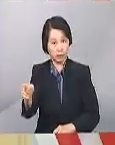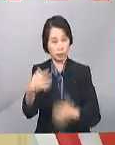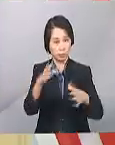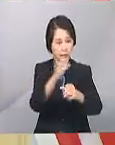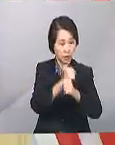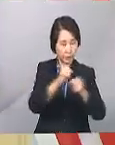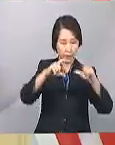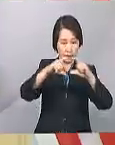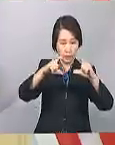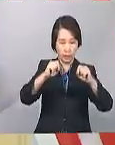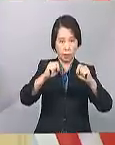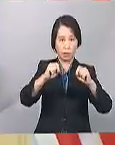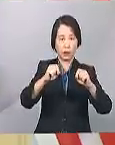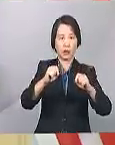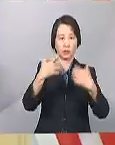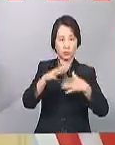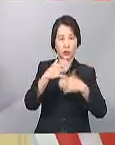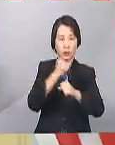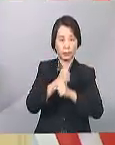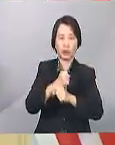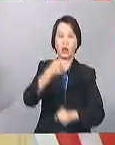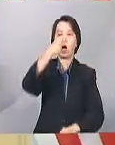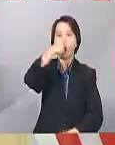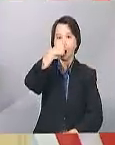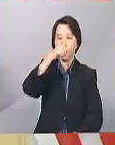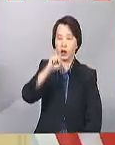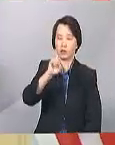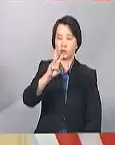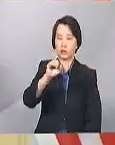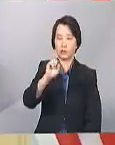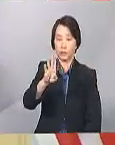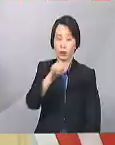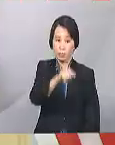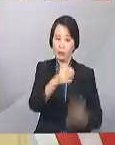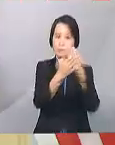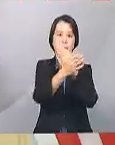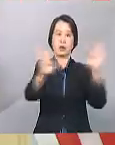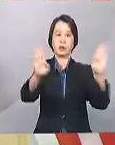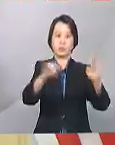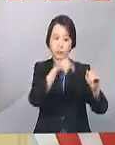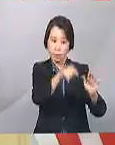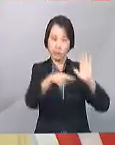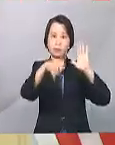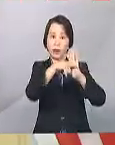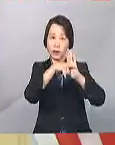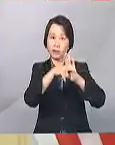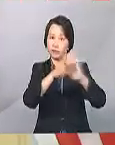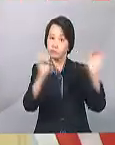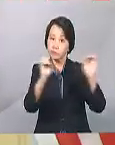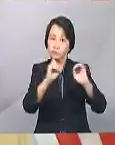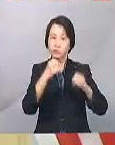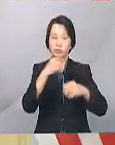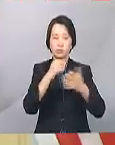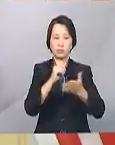setelah mendapat surat yang mengatakan mereka bebas, mereka negatif COVID-19, baru